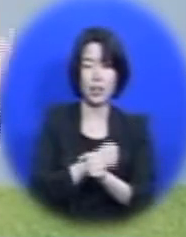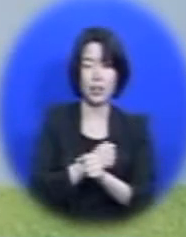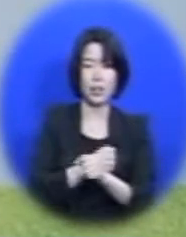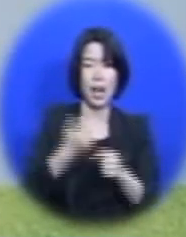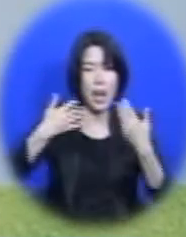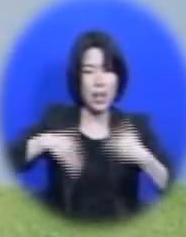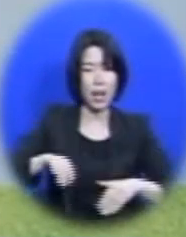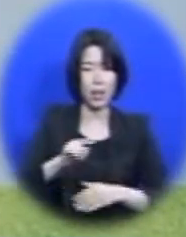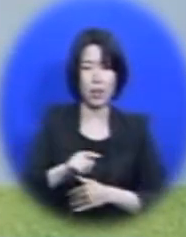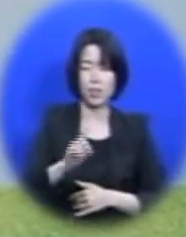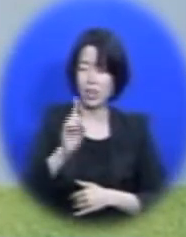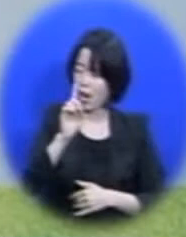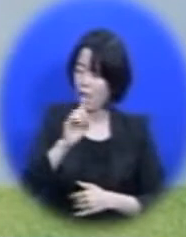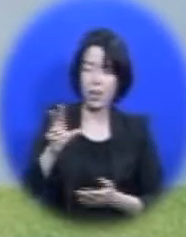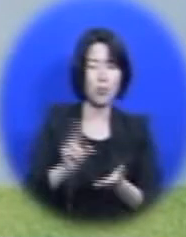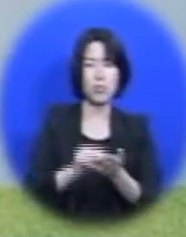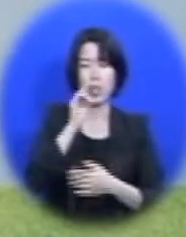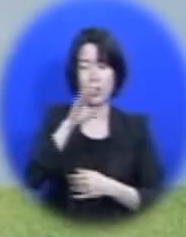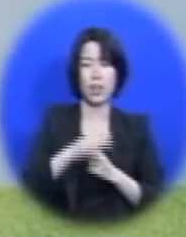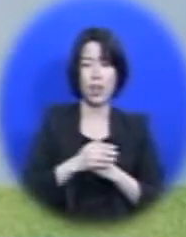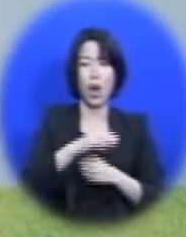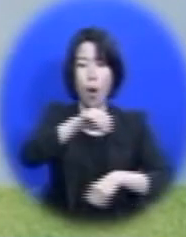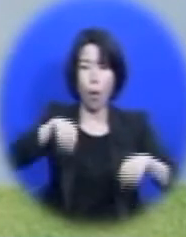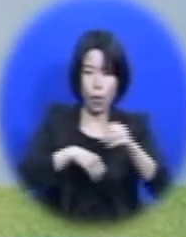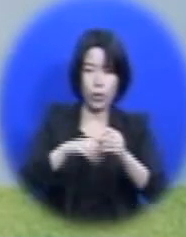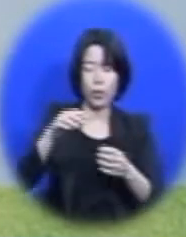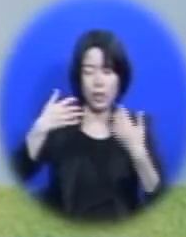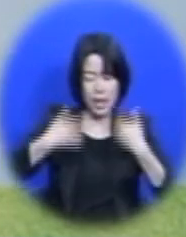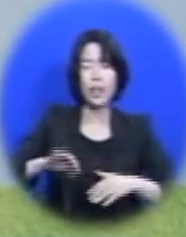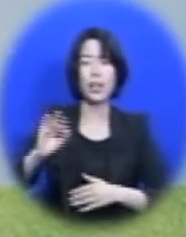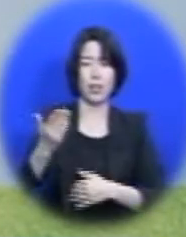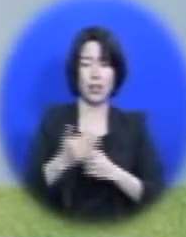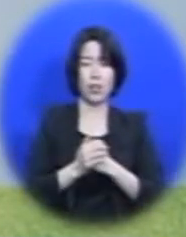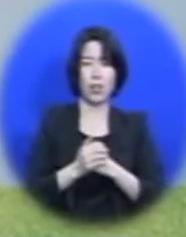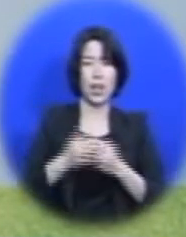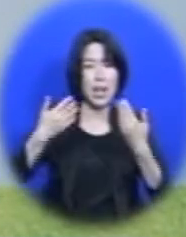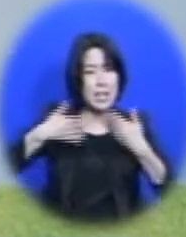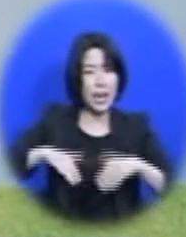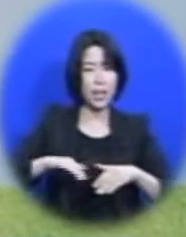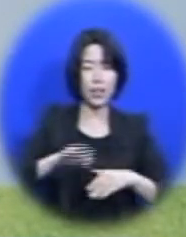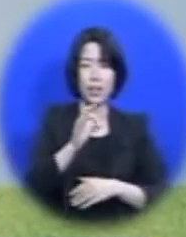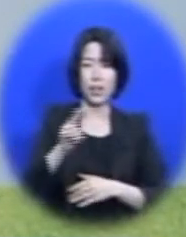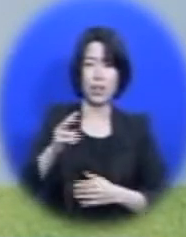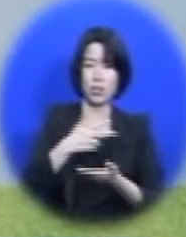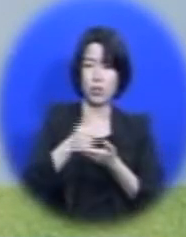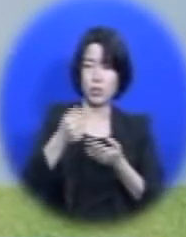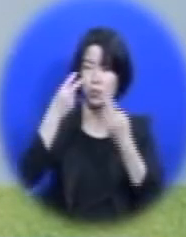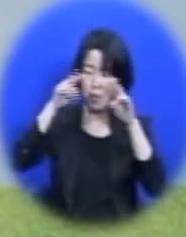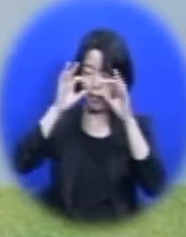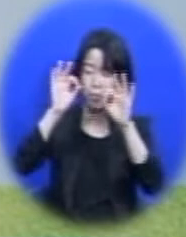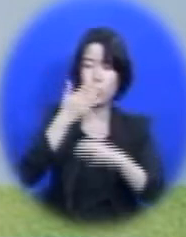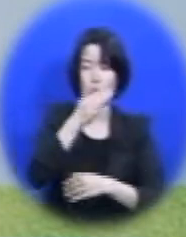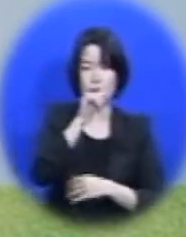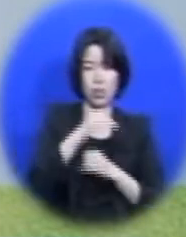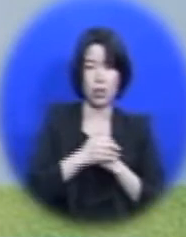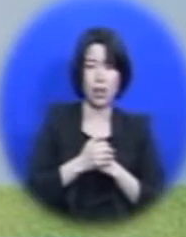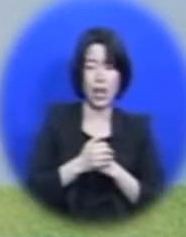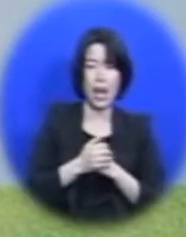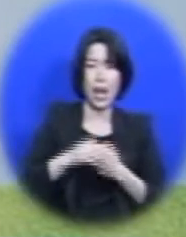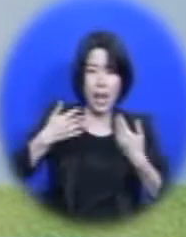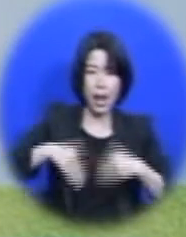게 아무것도 문제가 안 돼요. 오히려 약해야 되는 거예요. 약해야 주님을 바라보는 거예요.